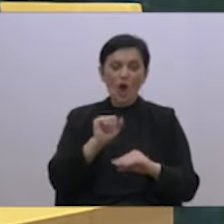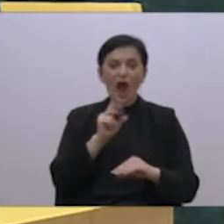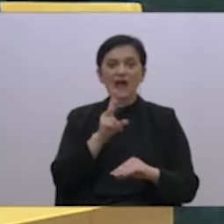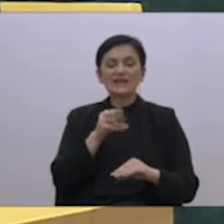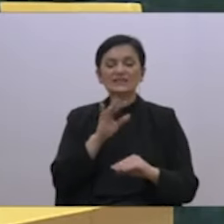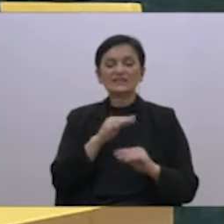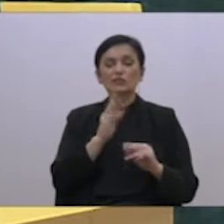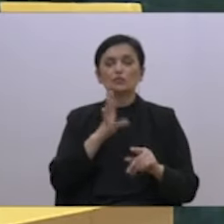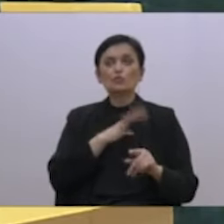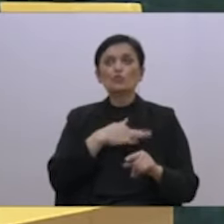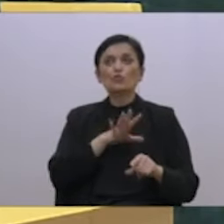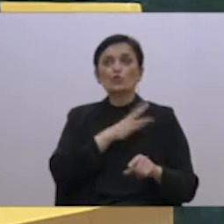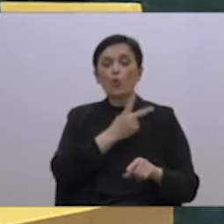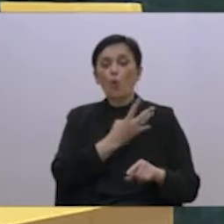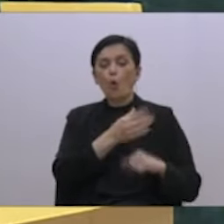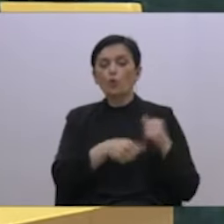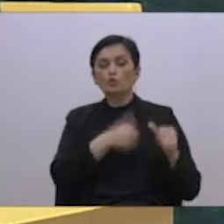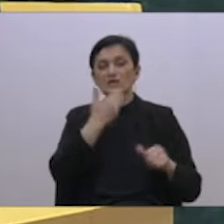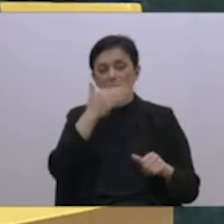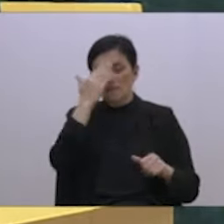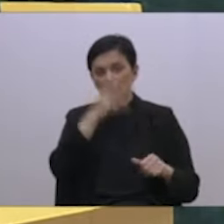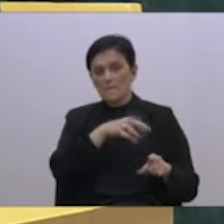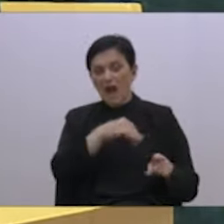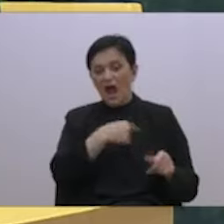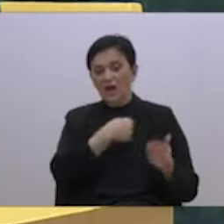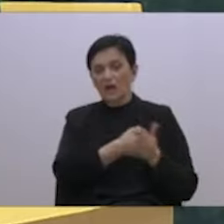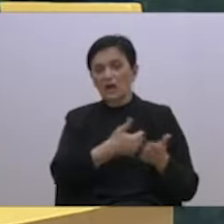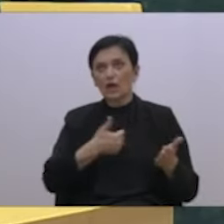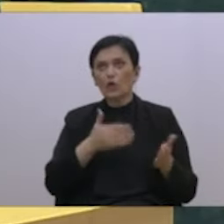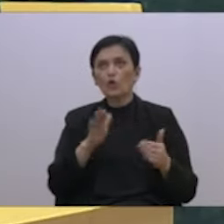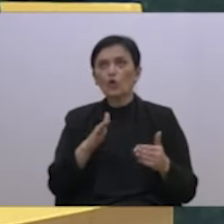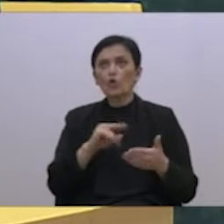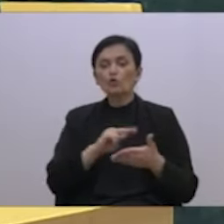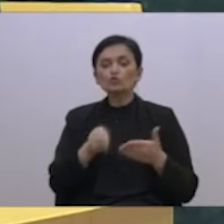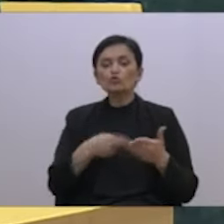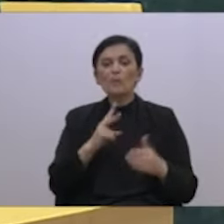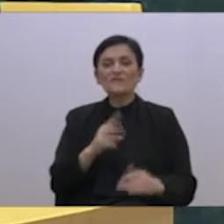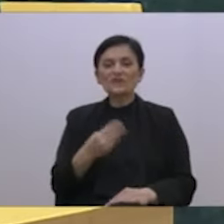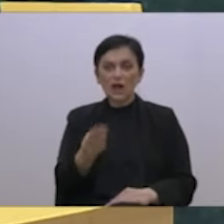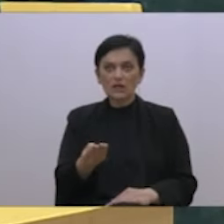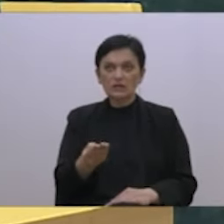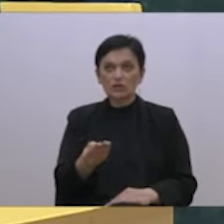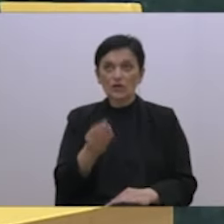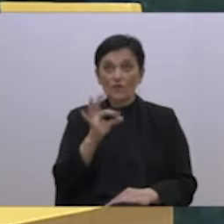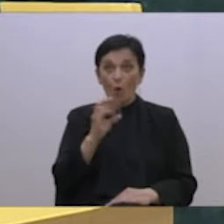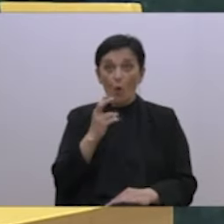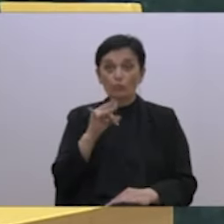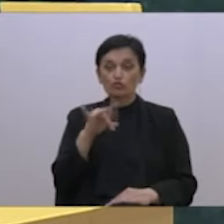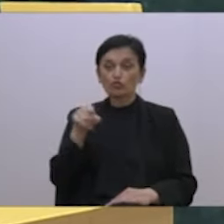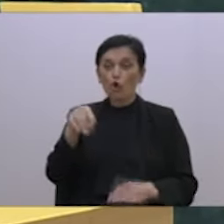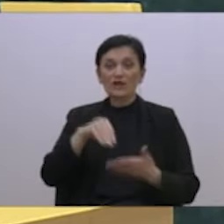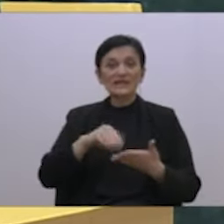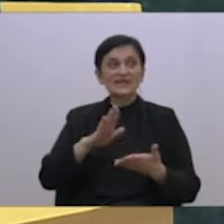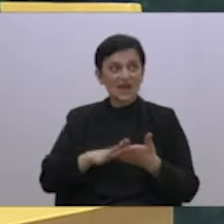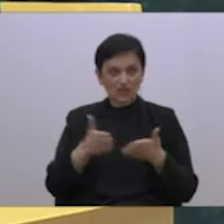მქონდა 2024 წლის მაისის თვემდე. კი, მაგრამ ცნობას ვინ გაძლევს? ოფშორში სად არის რეესტრი?